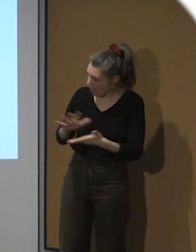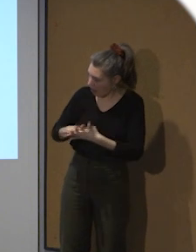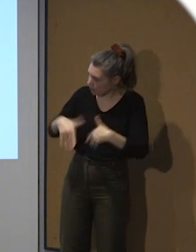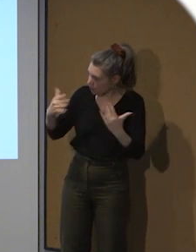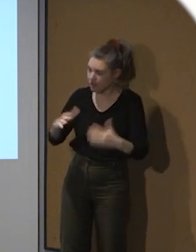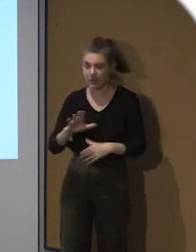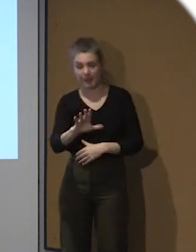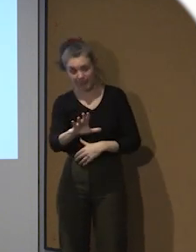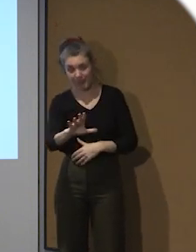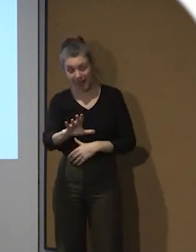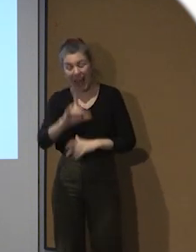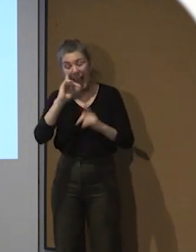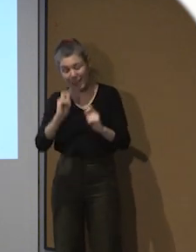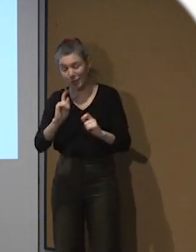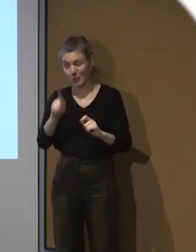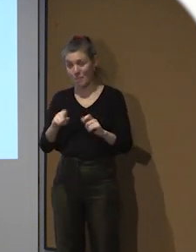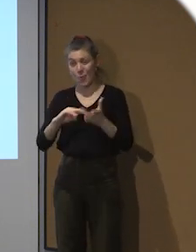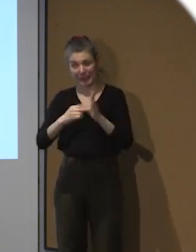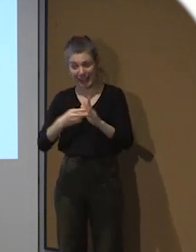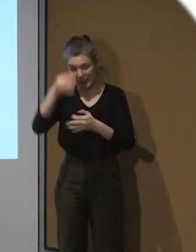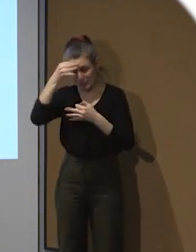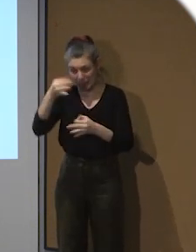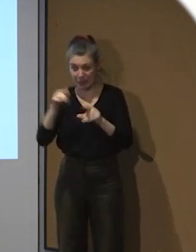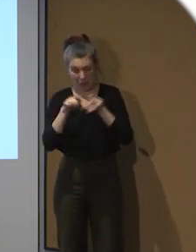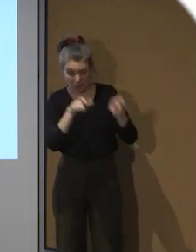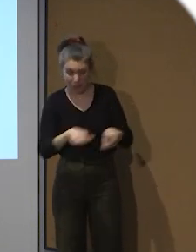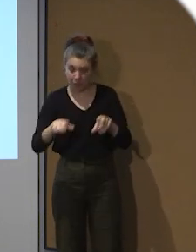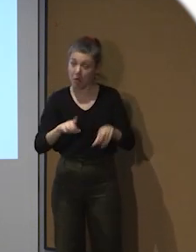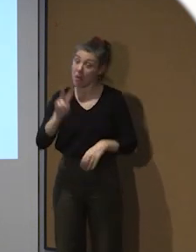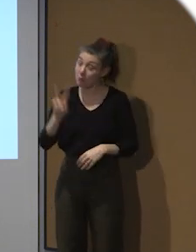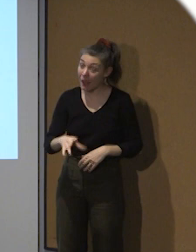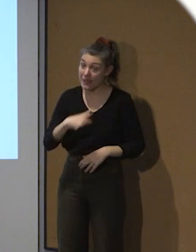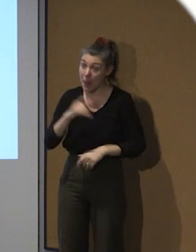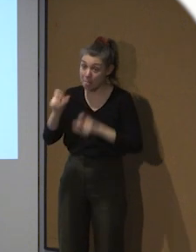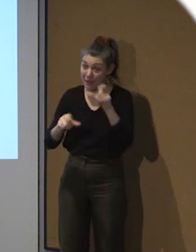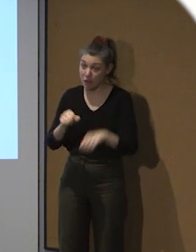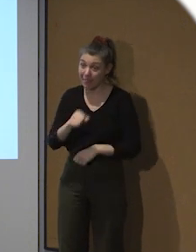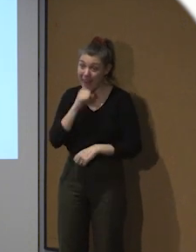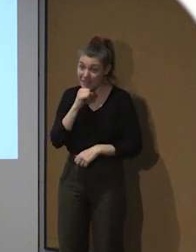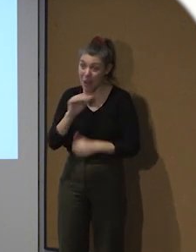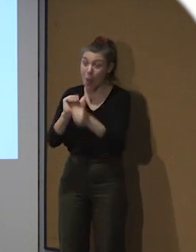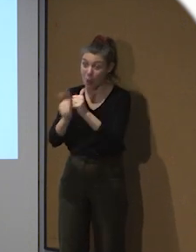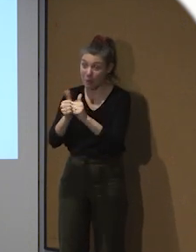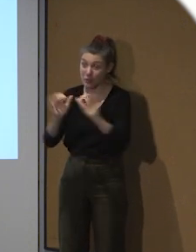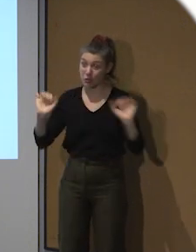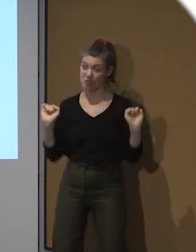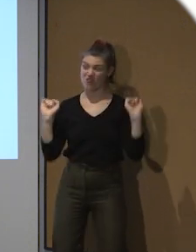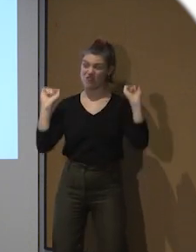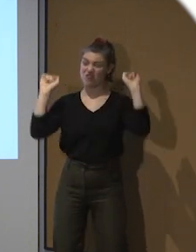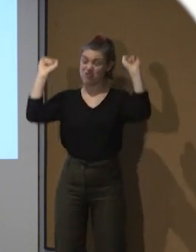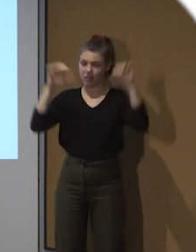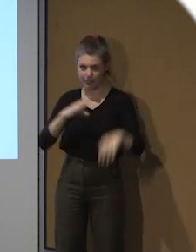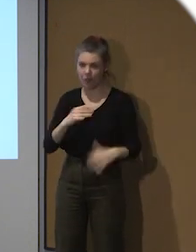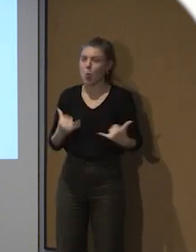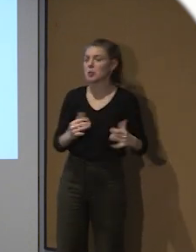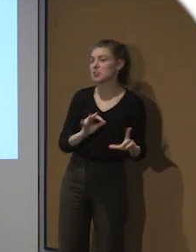particulièrement surveillée et particulièrement travaillée. Mais oui, on a des haltérophiles seniors en compétition. Alors, en France, ça ne se voit pas énormément, mais